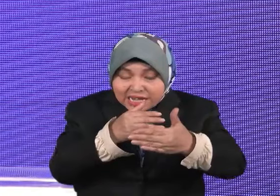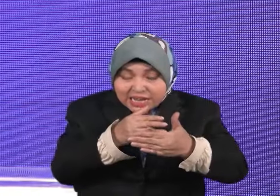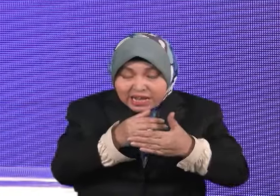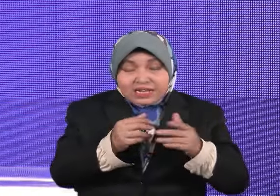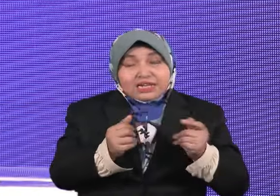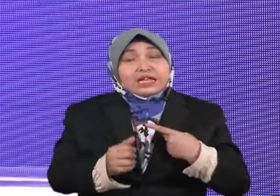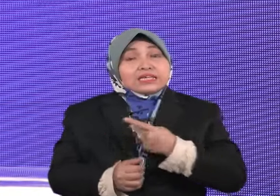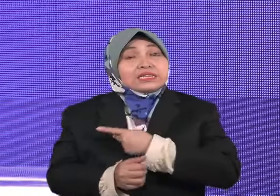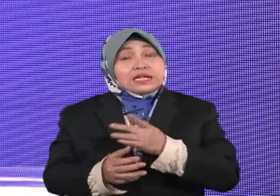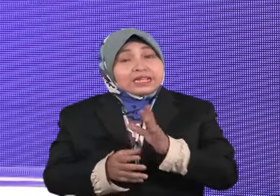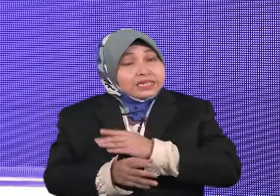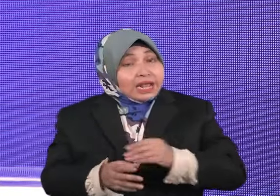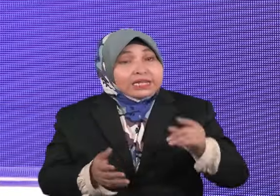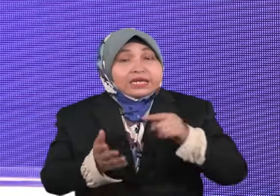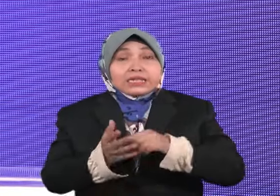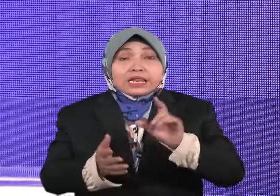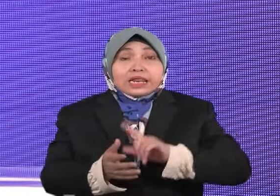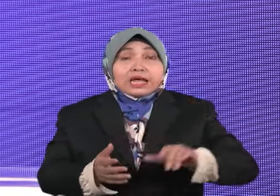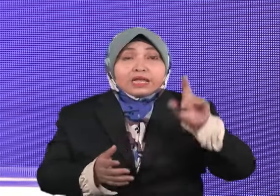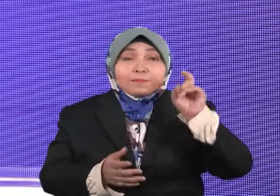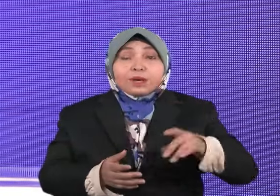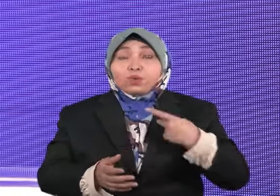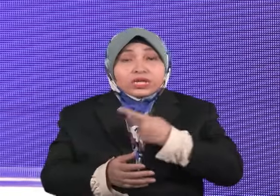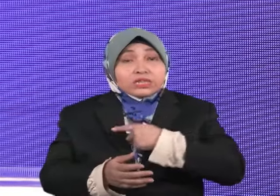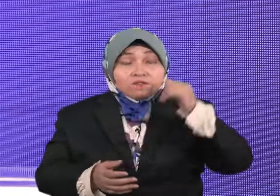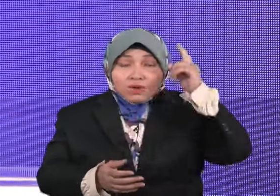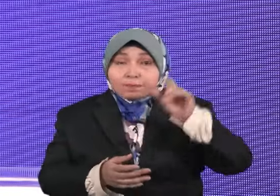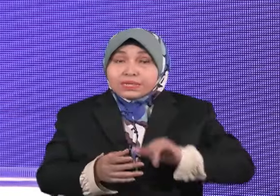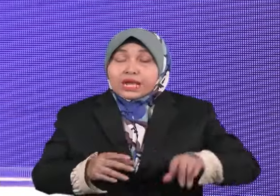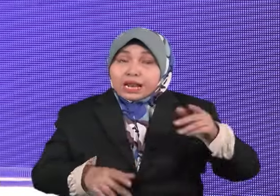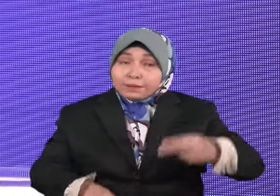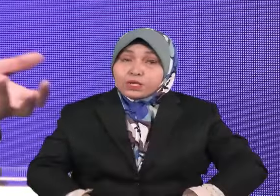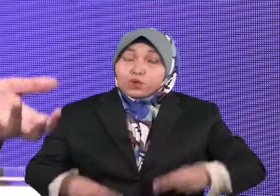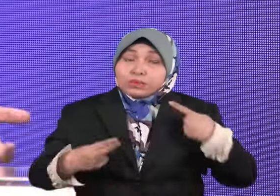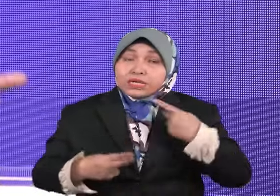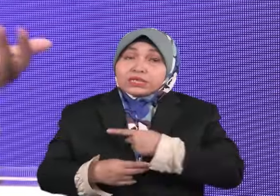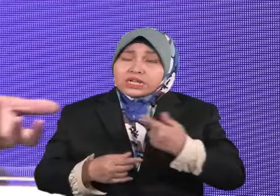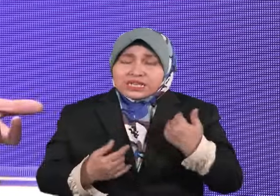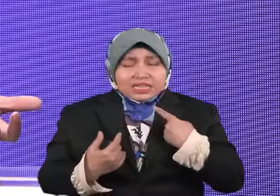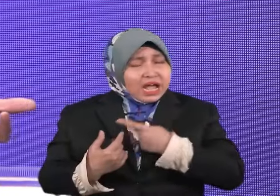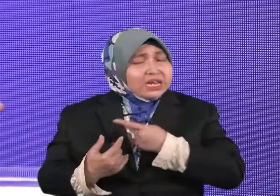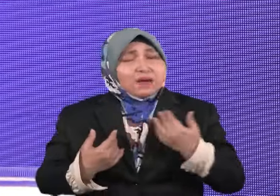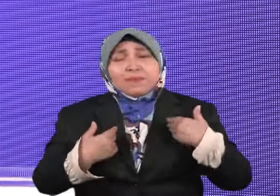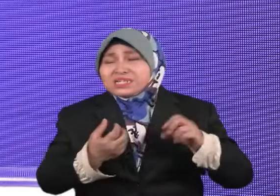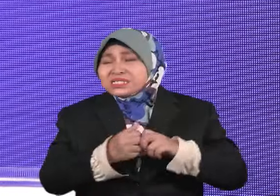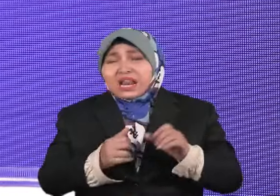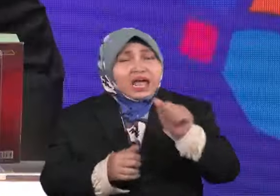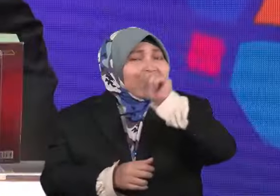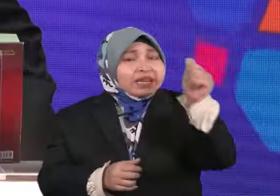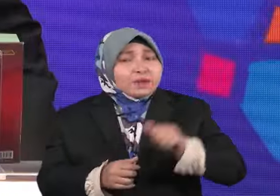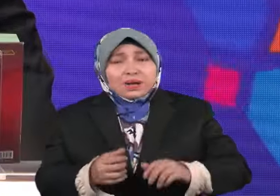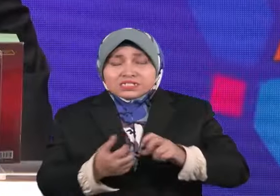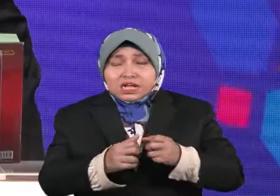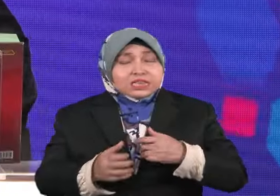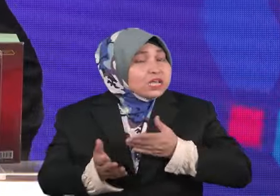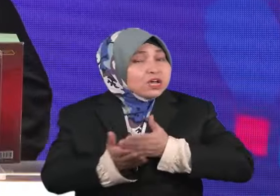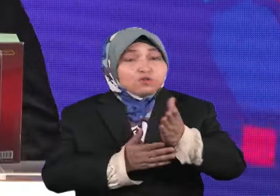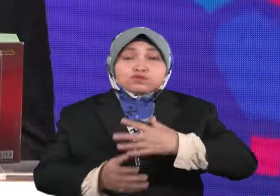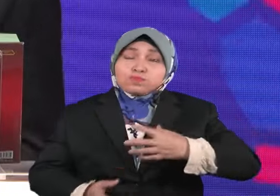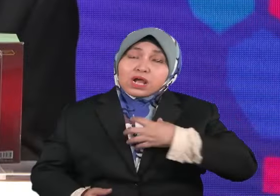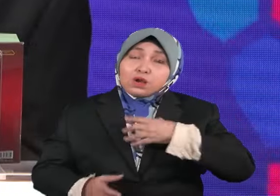dengan kita. Dan inilah yang perlu kita fahami dalam kehidupan kita seharian. Kita ada masalah apa sahaja usahanya, kita terus sahaja mengadu kepada Allah